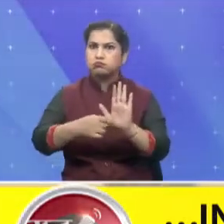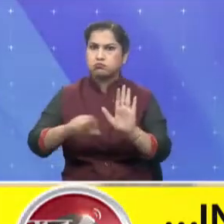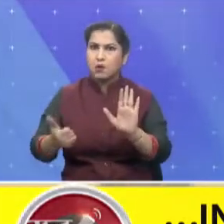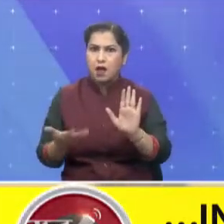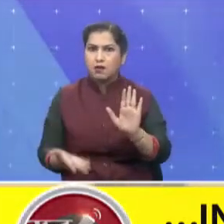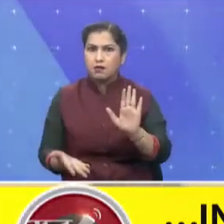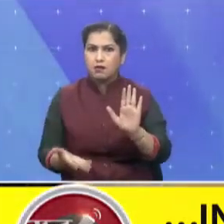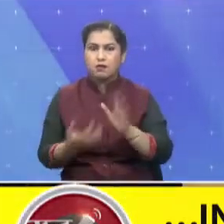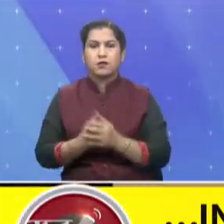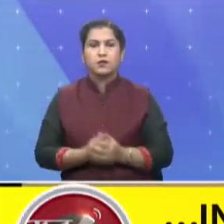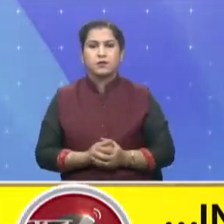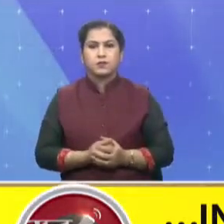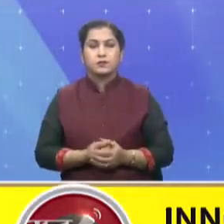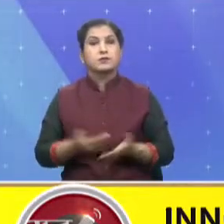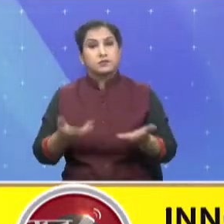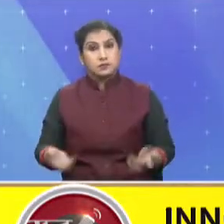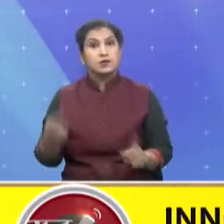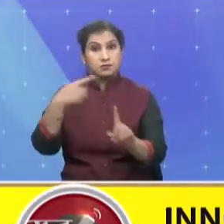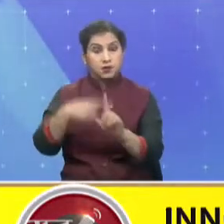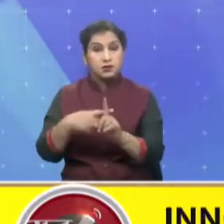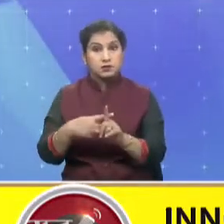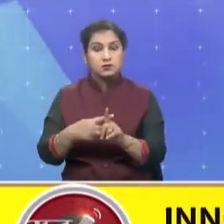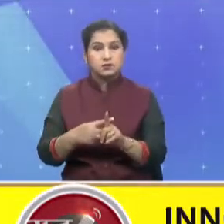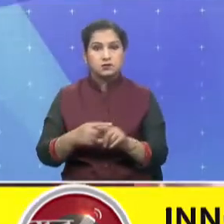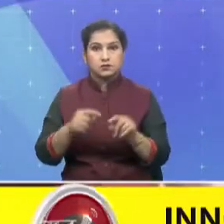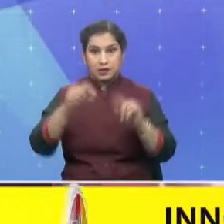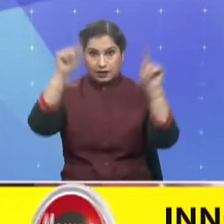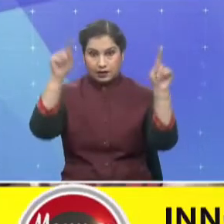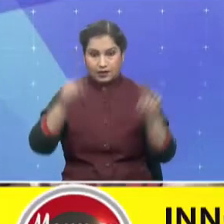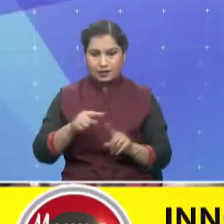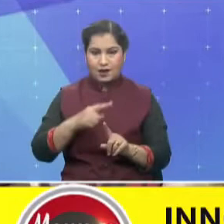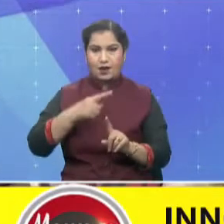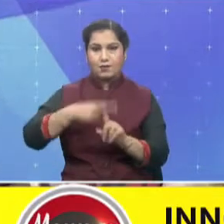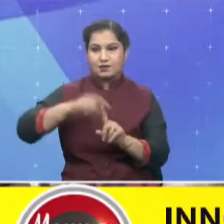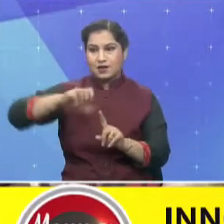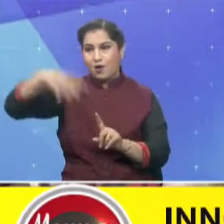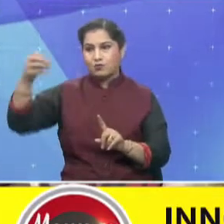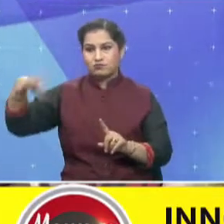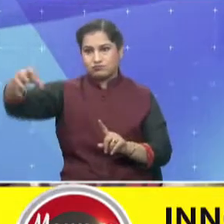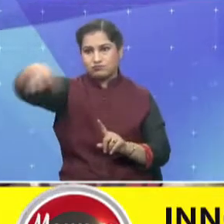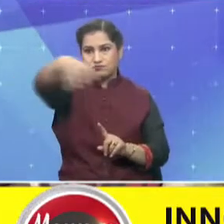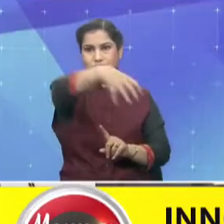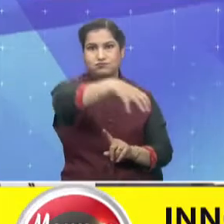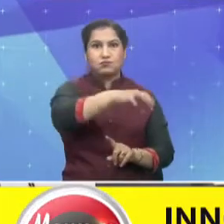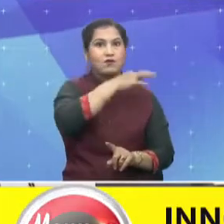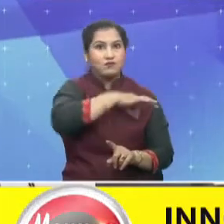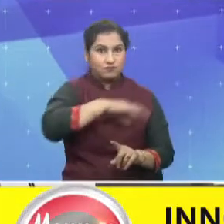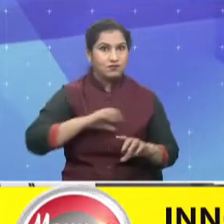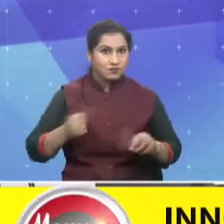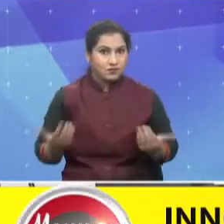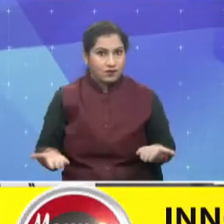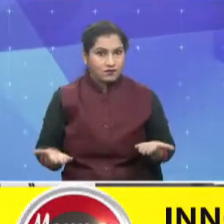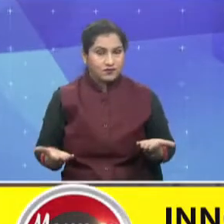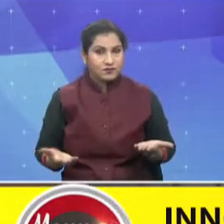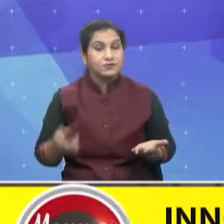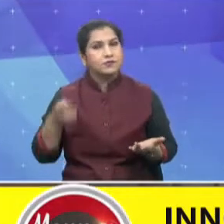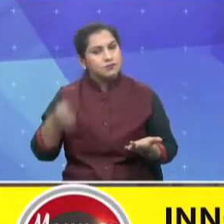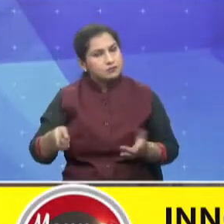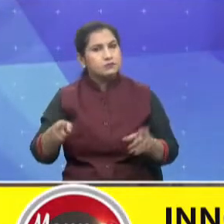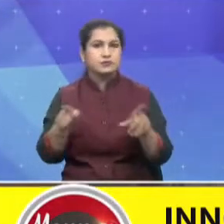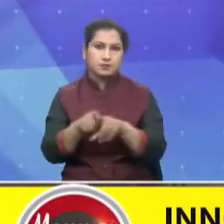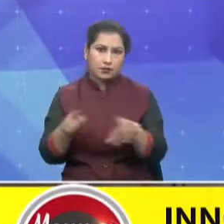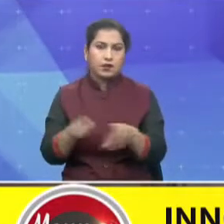जा रहा है। 7 समंदर पार बैठे लोगों तक इसका लाभ कैसे पहुंचे, इसके लिए